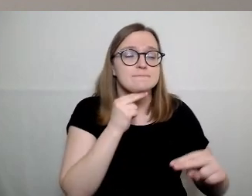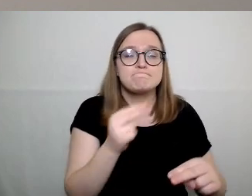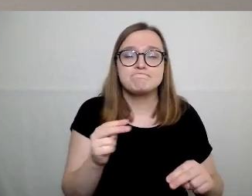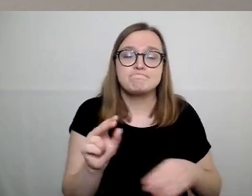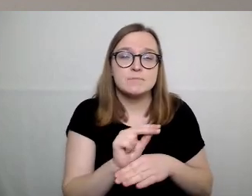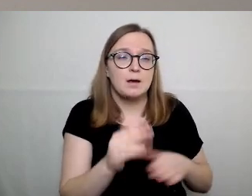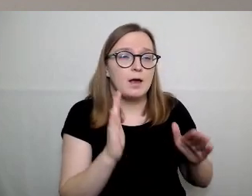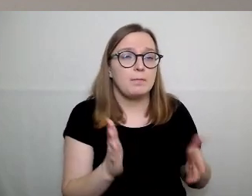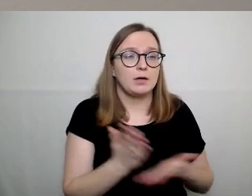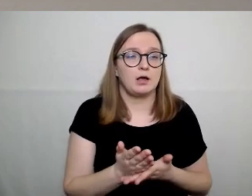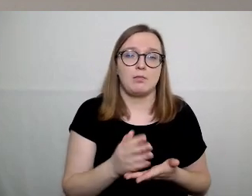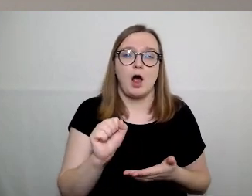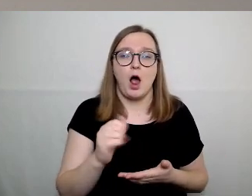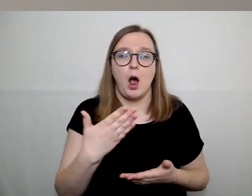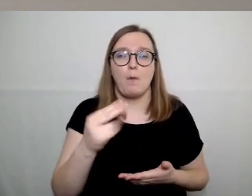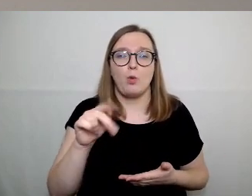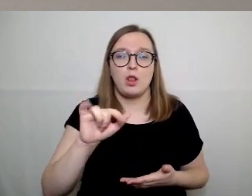ambulatorijų tinklą, kurios kartais